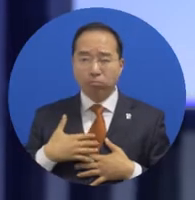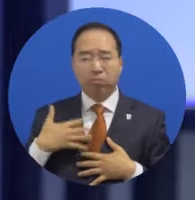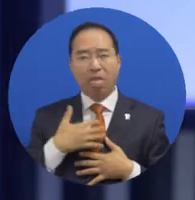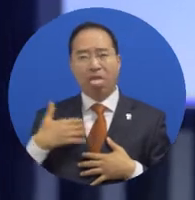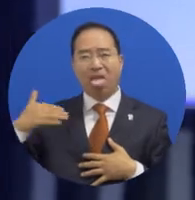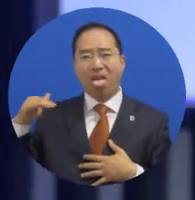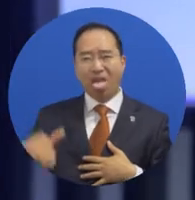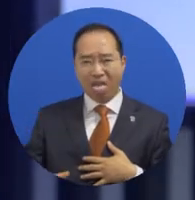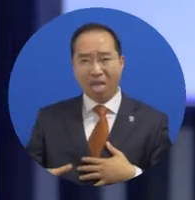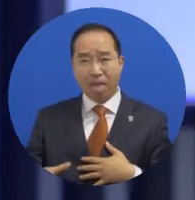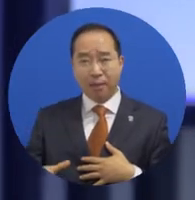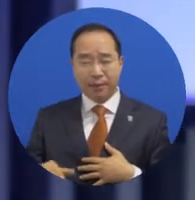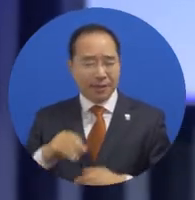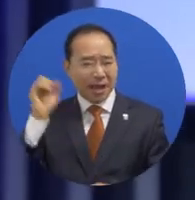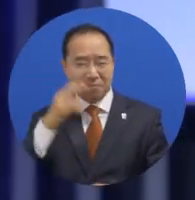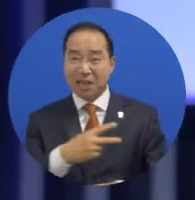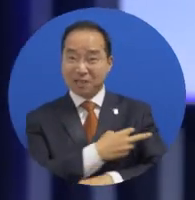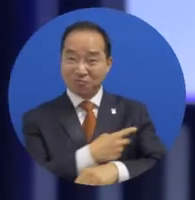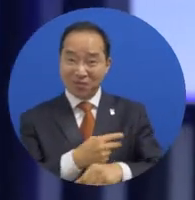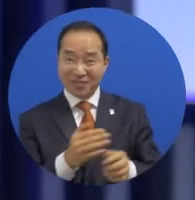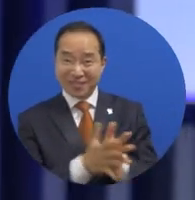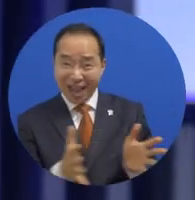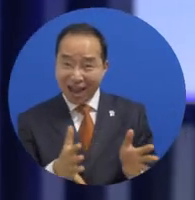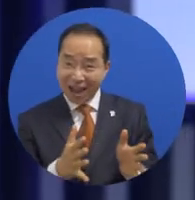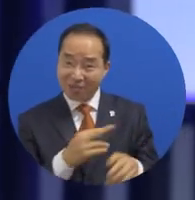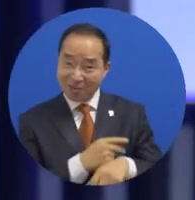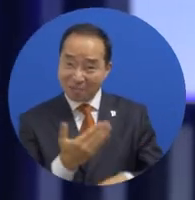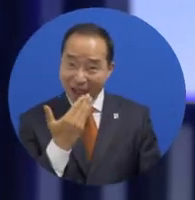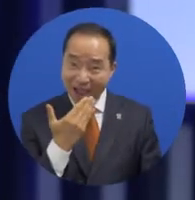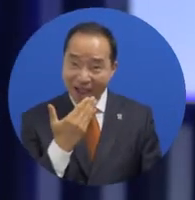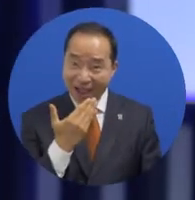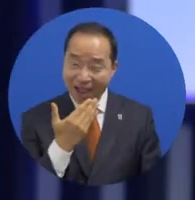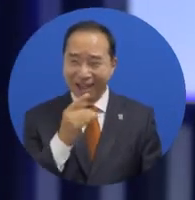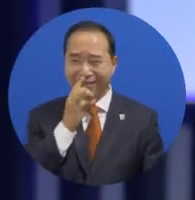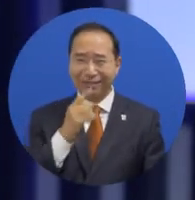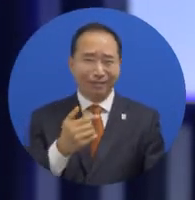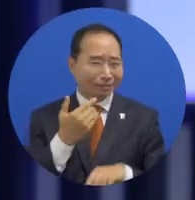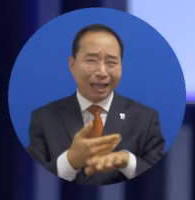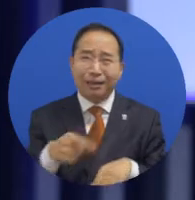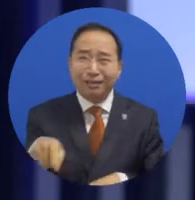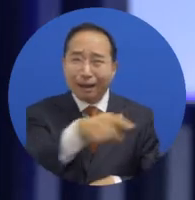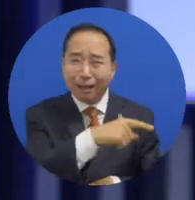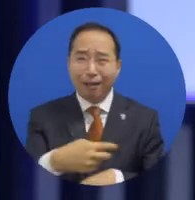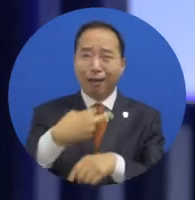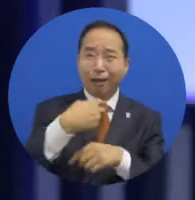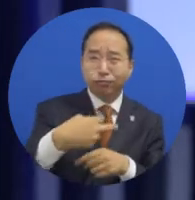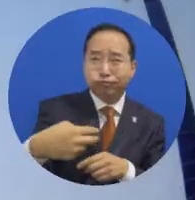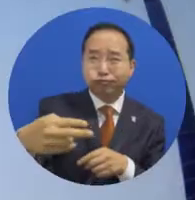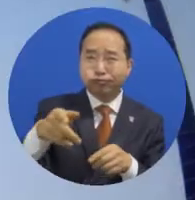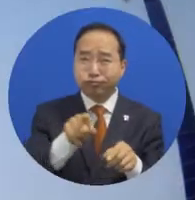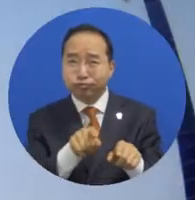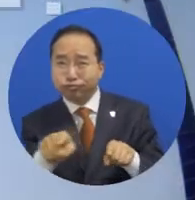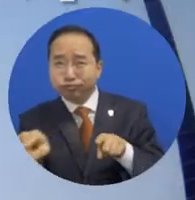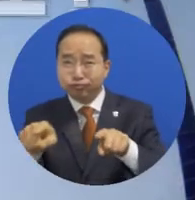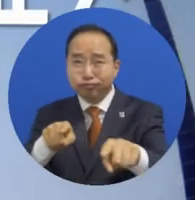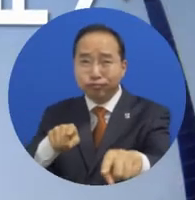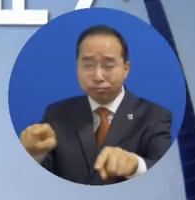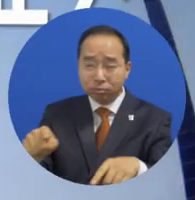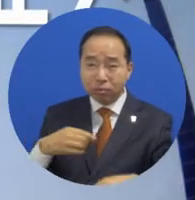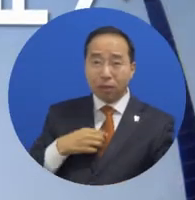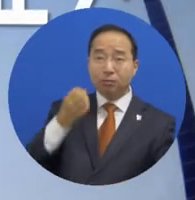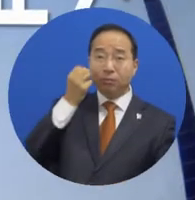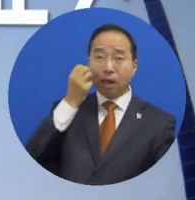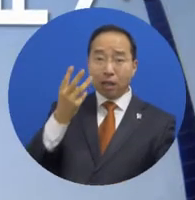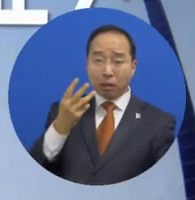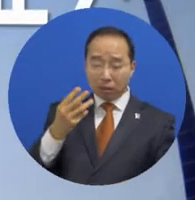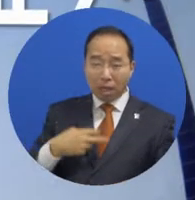사람이 수영을 갑자기 배운다고 그 수영이 잘 되겠습니까? 남들은 막 앞에 진도를 나가는데 저는 거의